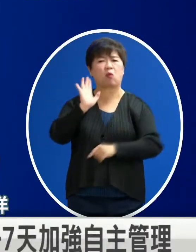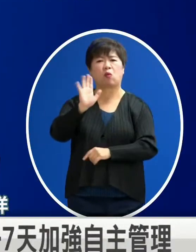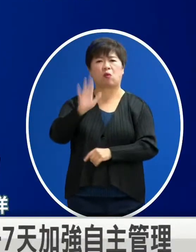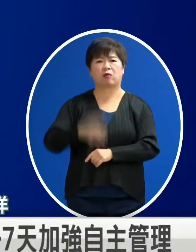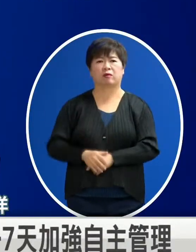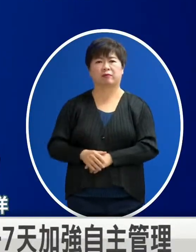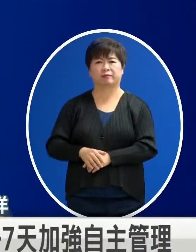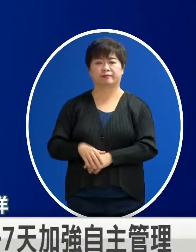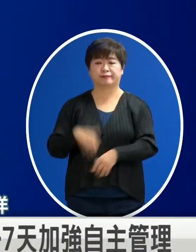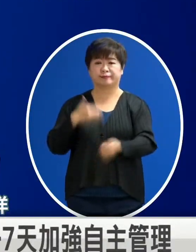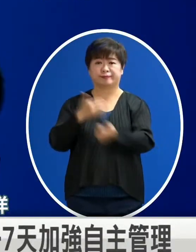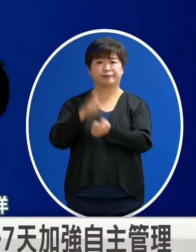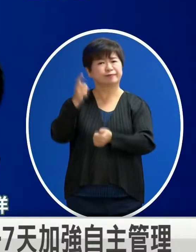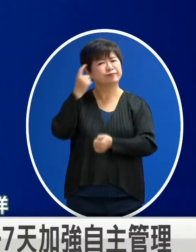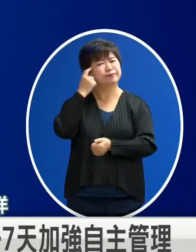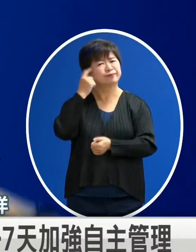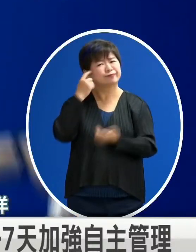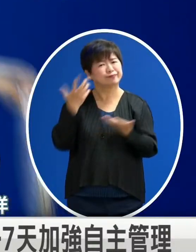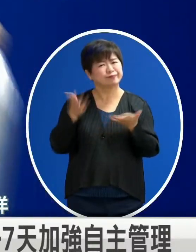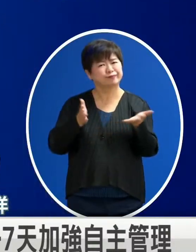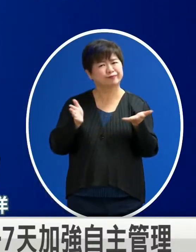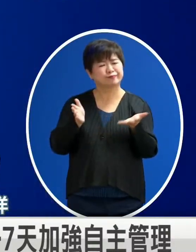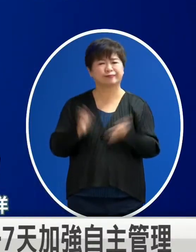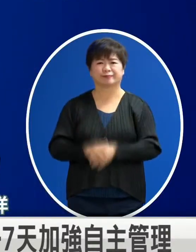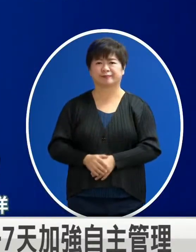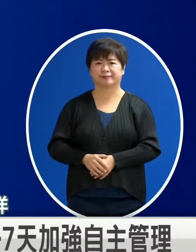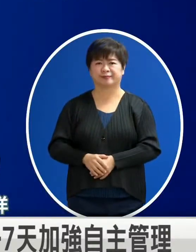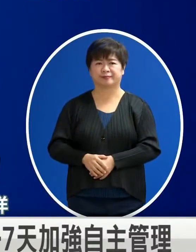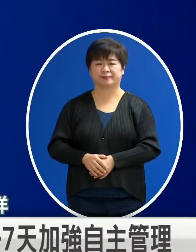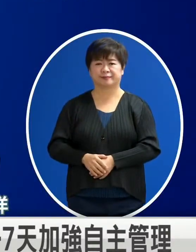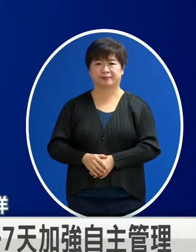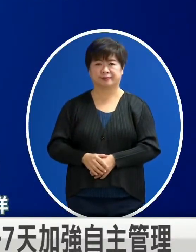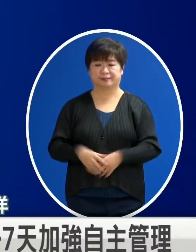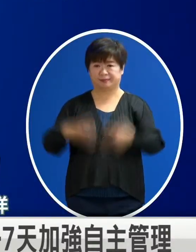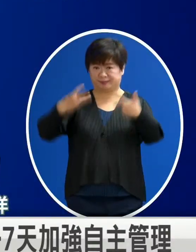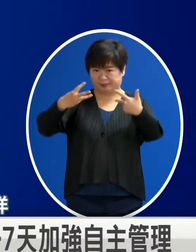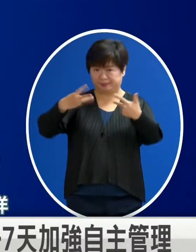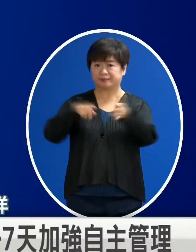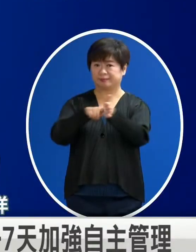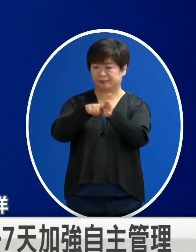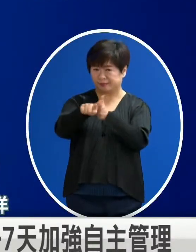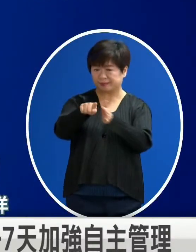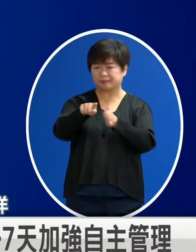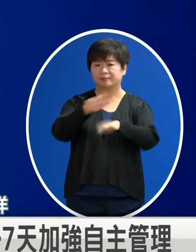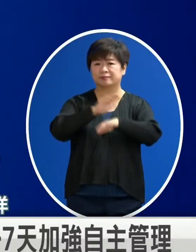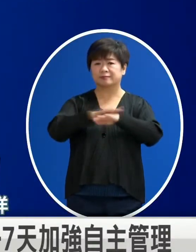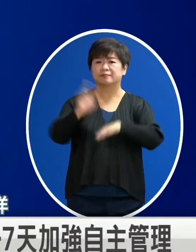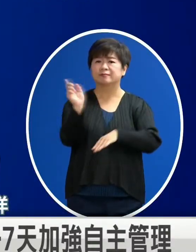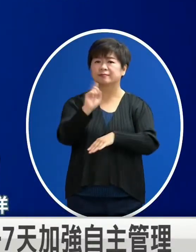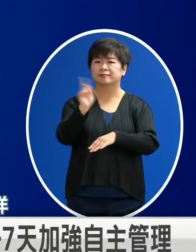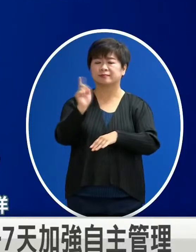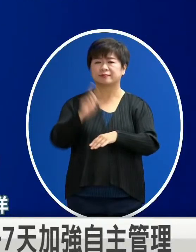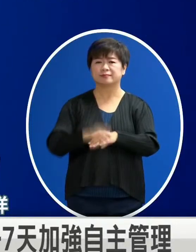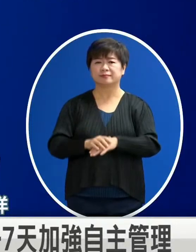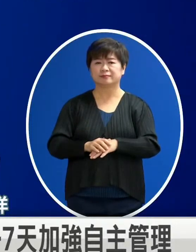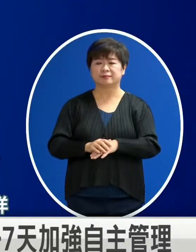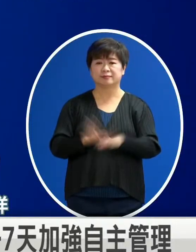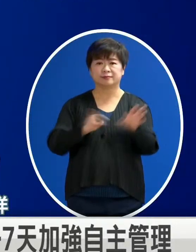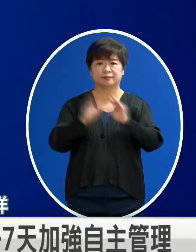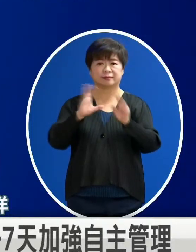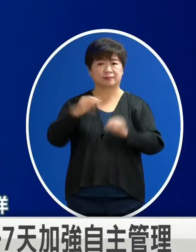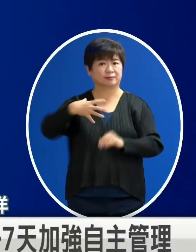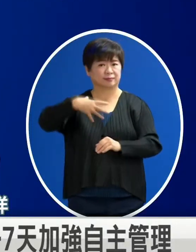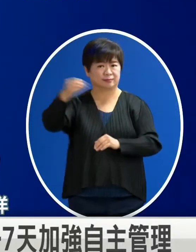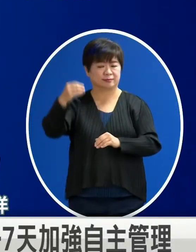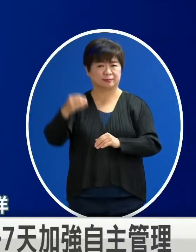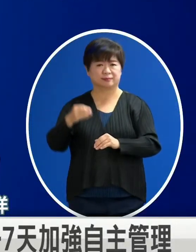家说明。那再来就是我每个礼拜三也都会做上传这个资料，